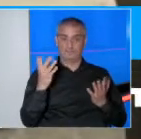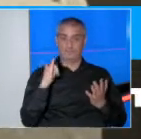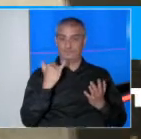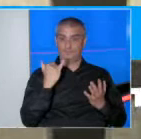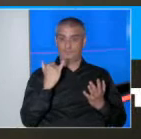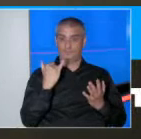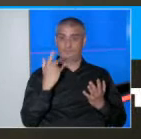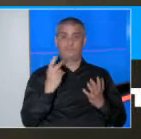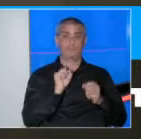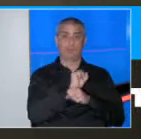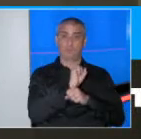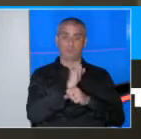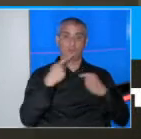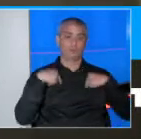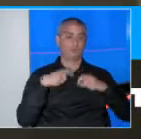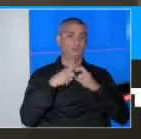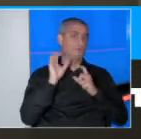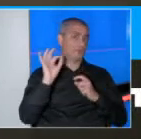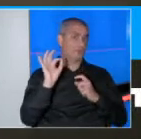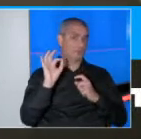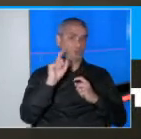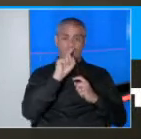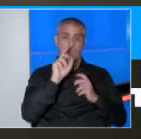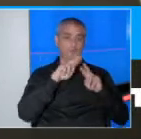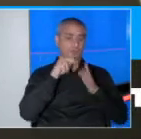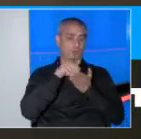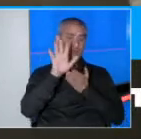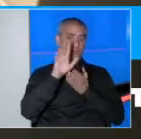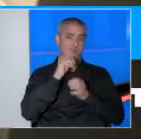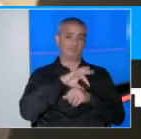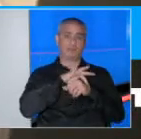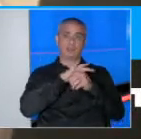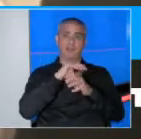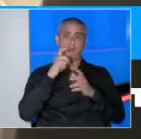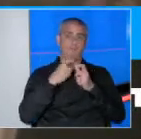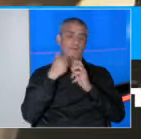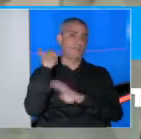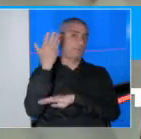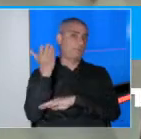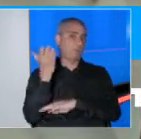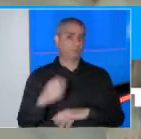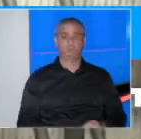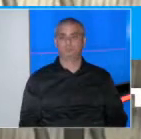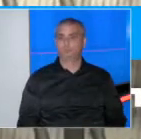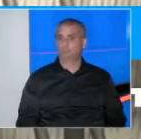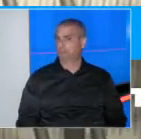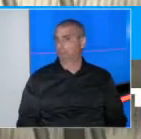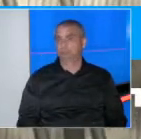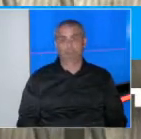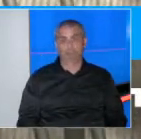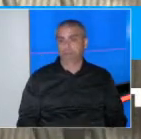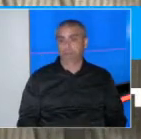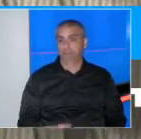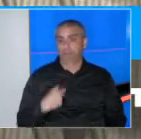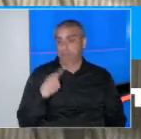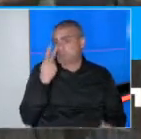כרגע לאופוזיציה, יושב ראש המפלגה, יישאר בחוץ וינהל את המפלגה מבחוץ? קודם כל לא מכיר את הפרסום. תראו,